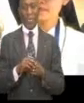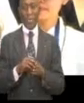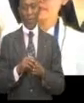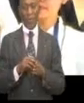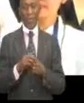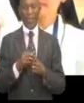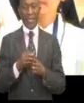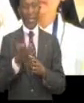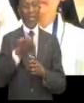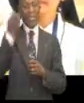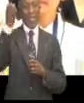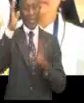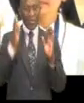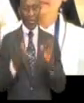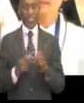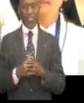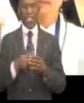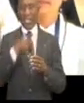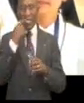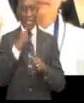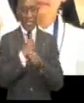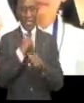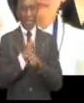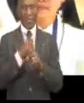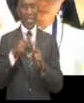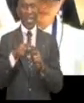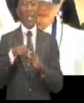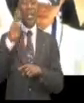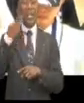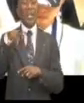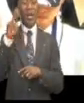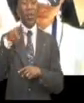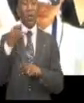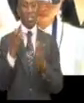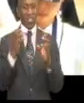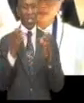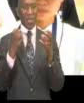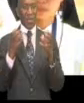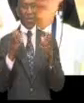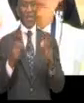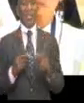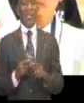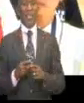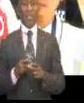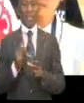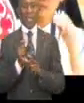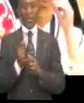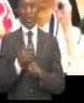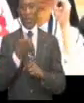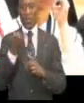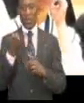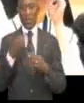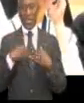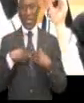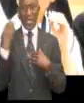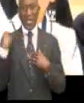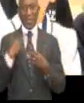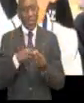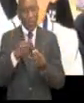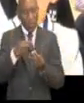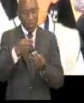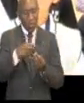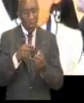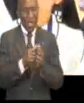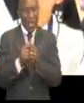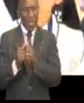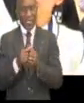enfants le petit qu'ils ont reçu. Et c'est avec joie que tous, ils ne sont pas tous là,